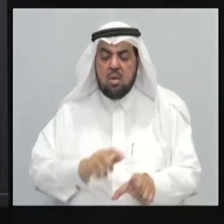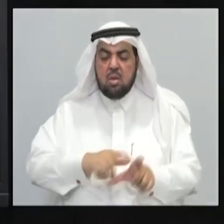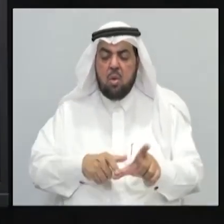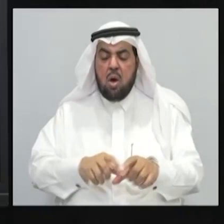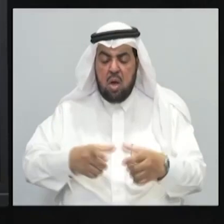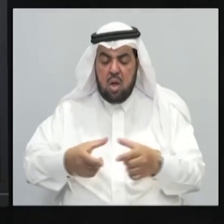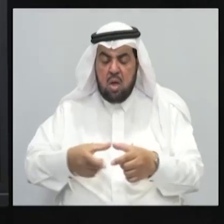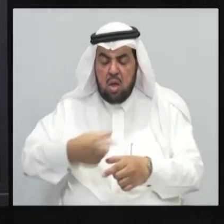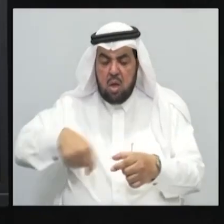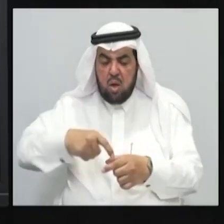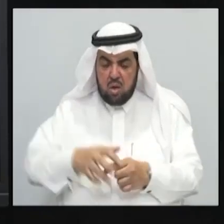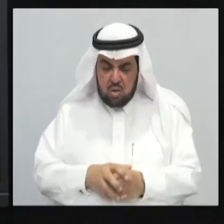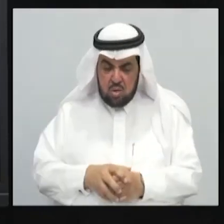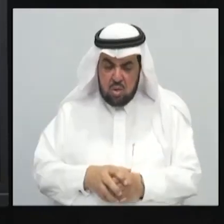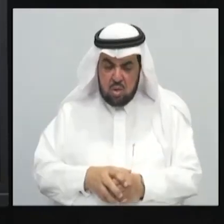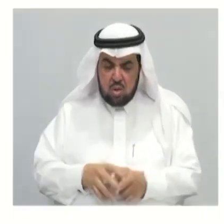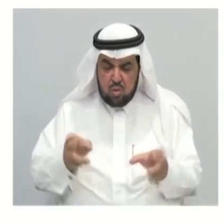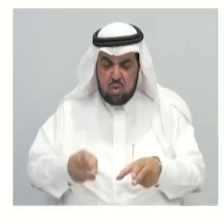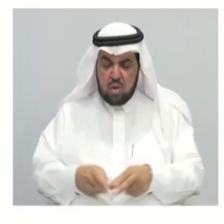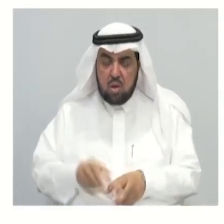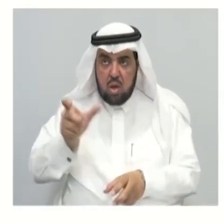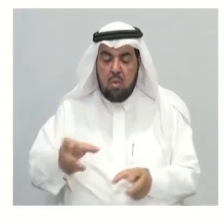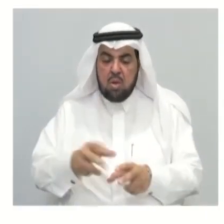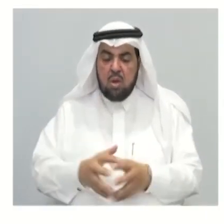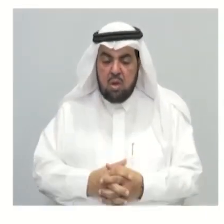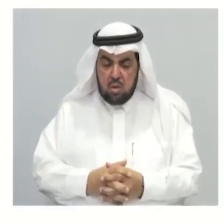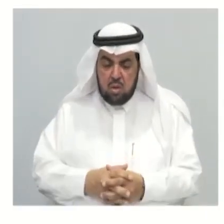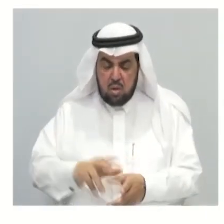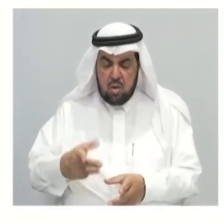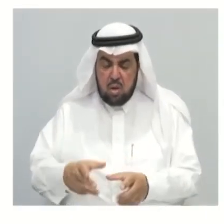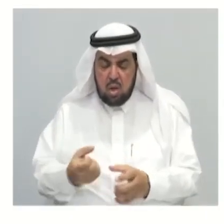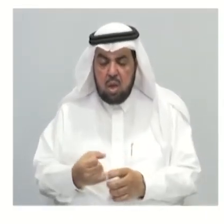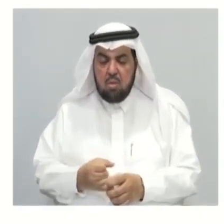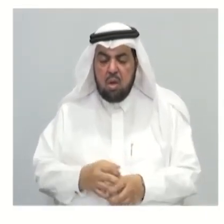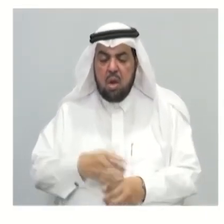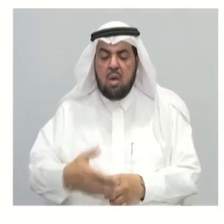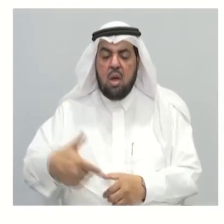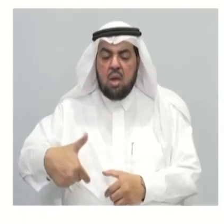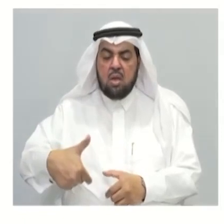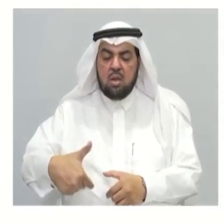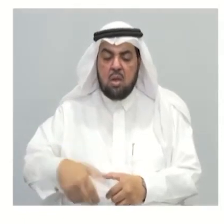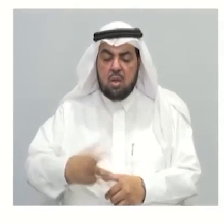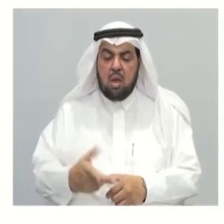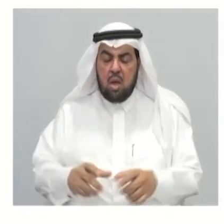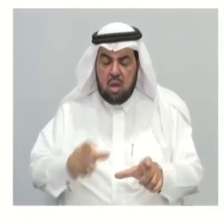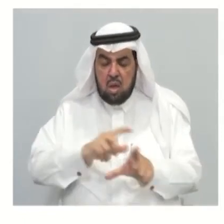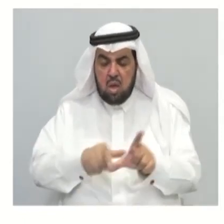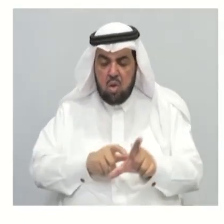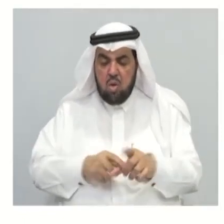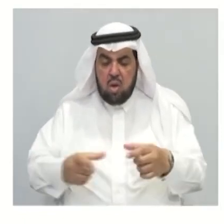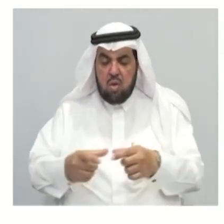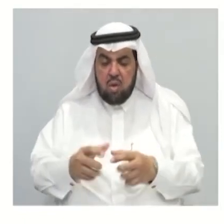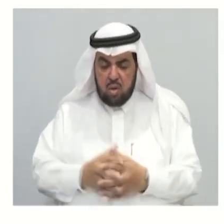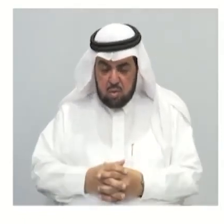دائريه في الشيب في شكل في قائمه شكل نغير القيمه تلاحظ الى 6ه مباشره تغيرت الزوايا